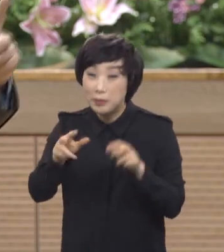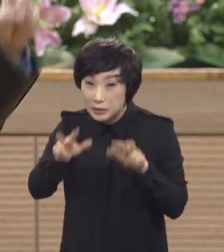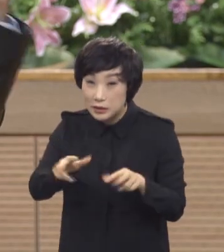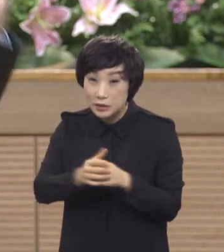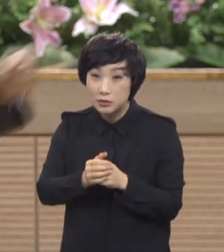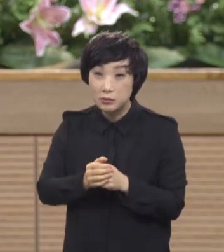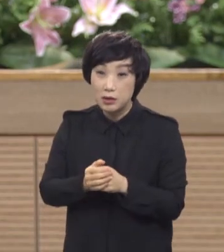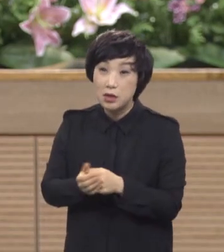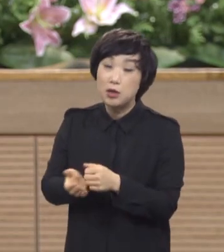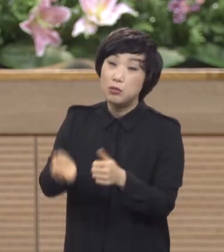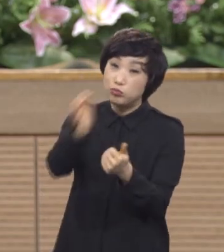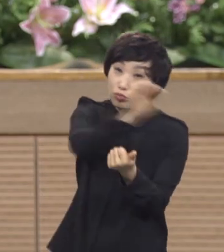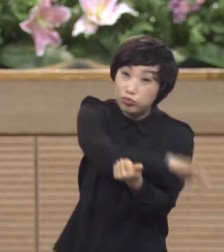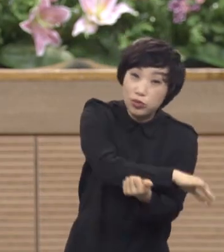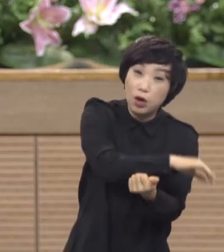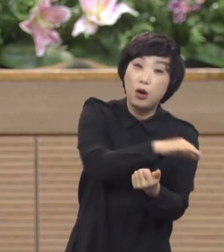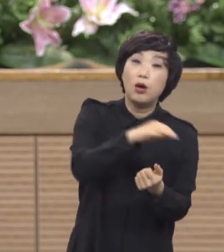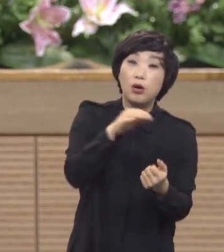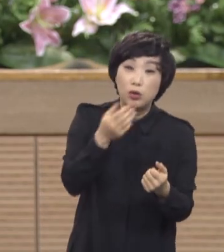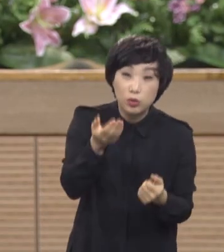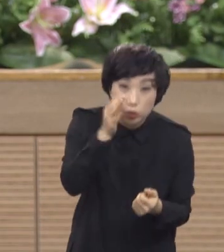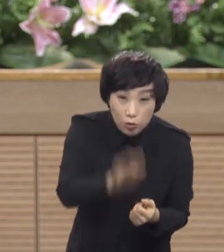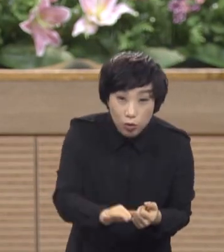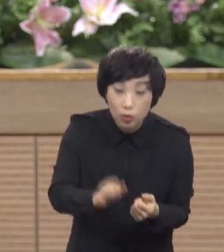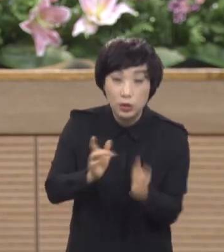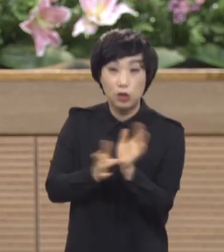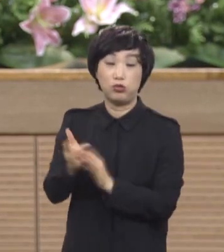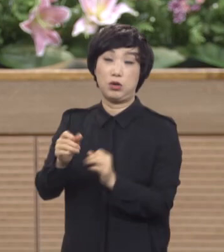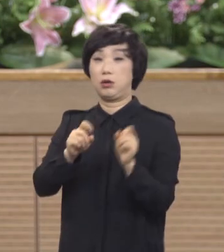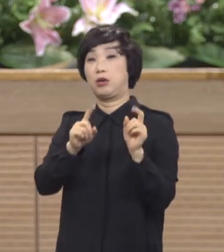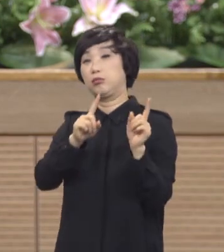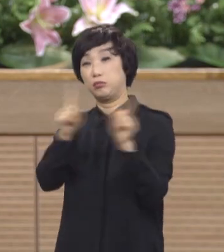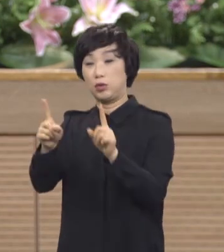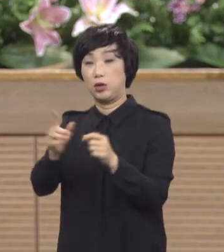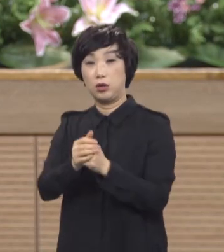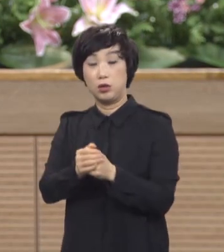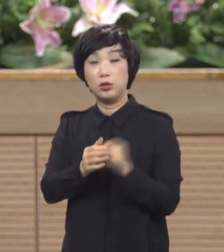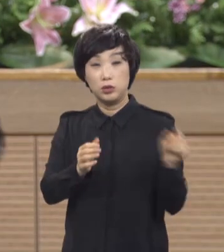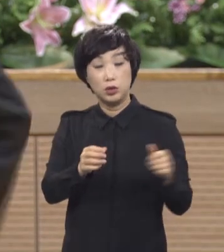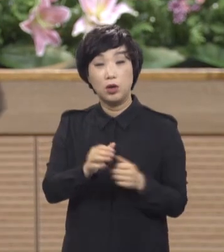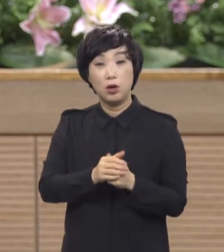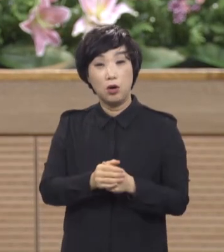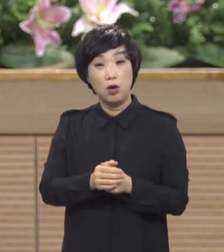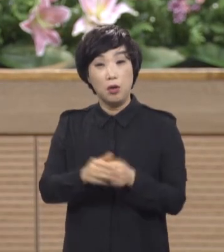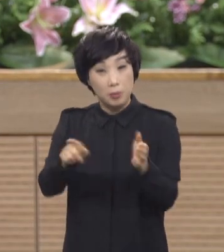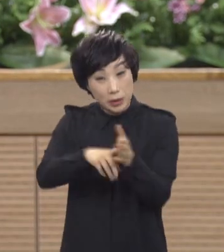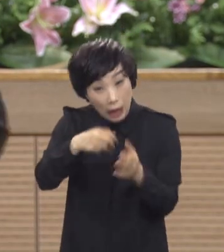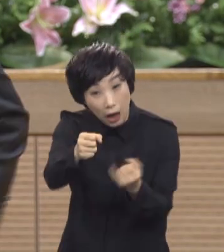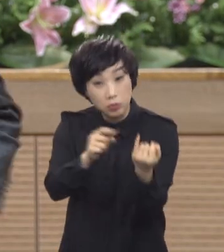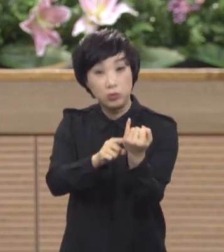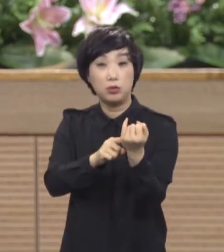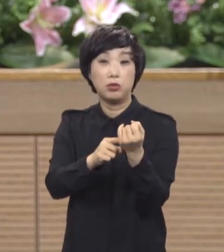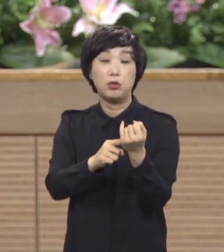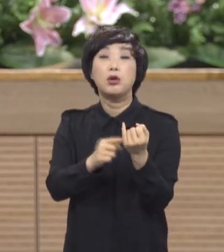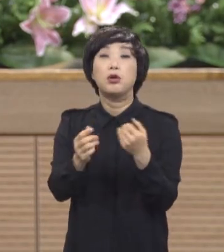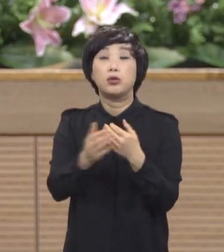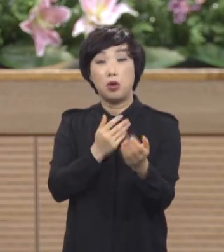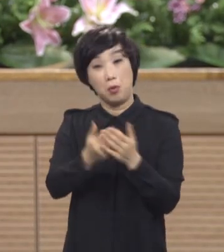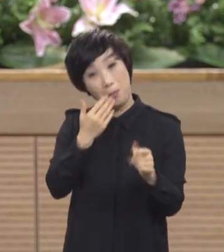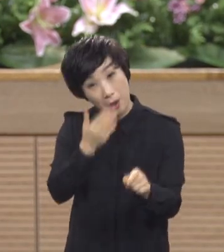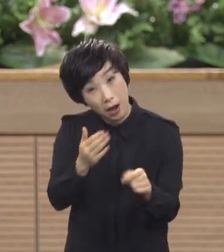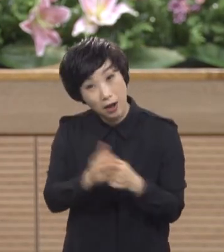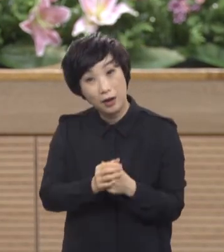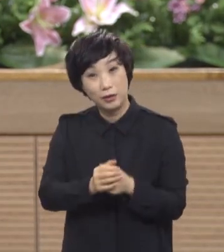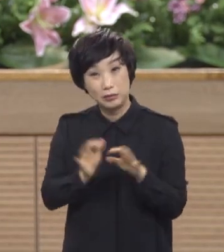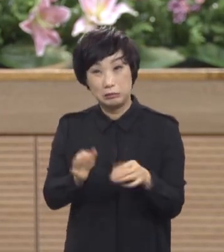갖다 묻었을지라도 내가 살린다고 믿으면 네가 그걸 볼 것이라 그 말이오 예